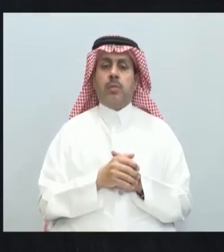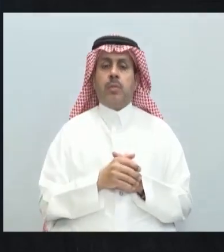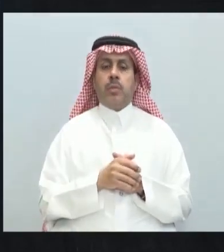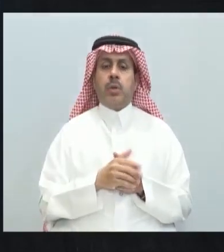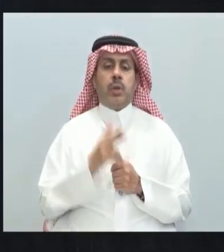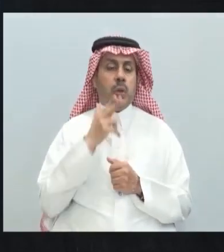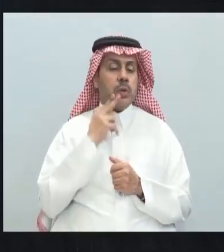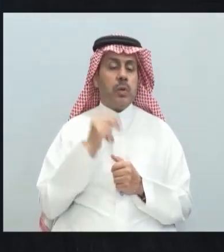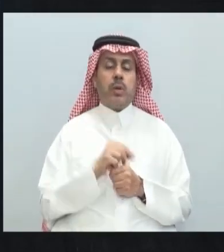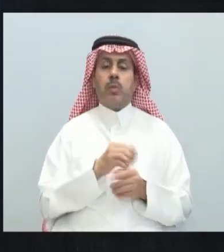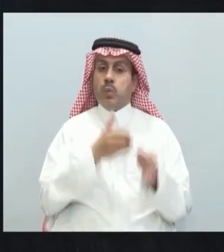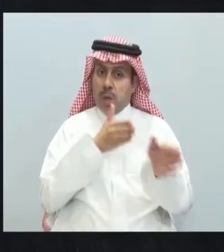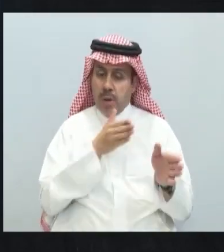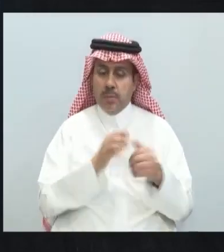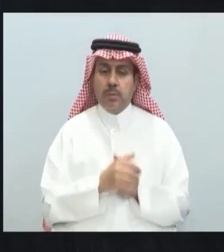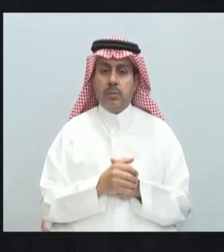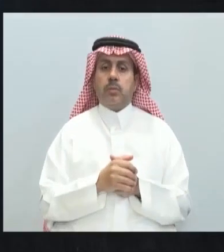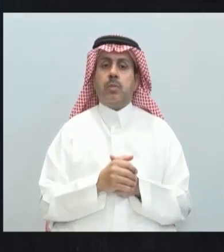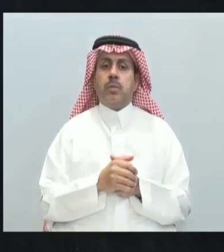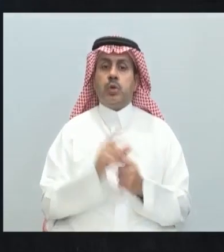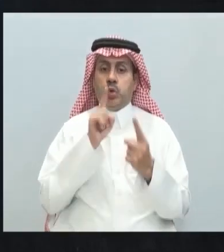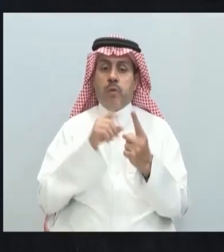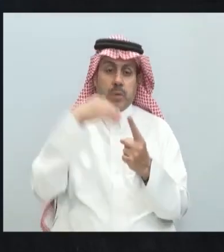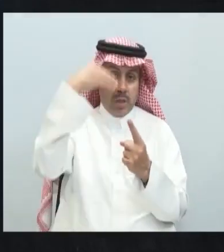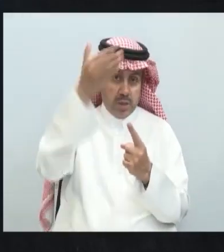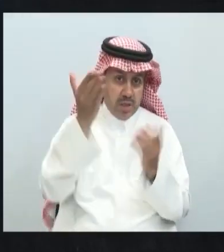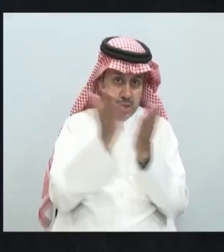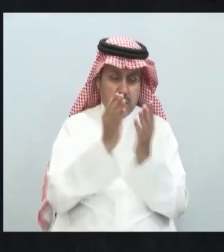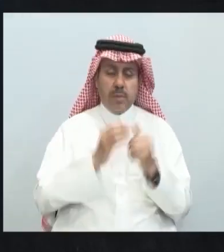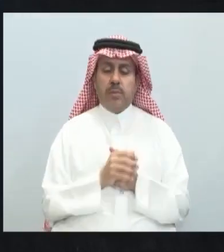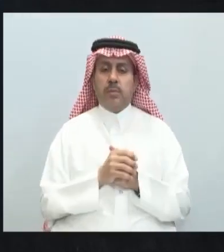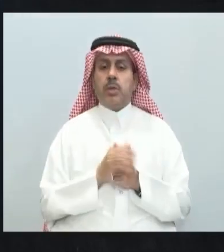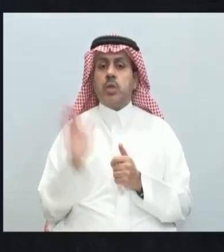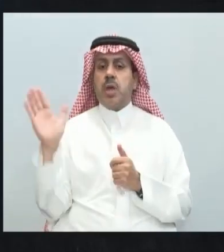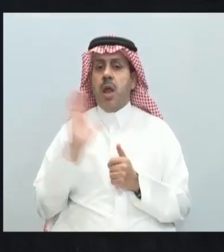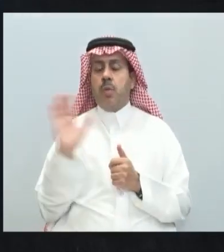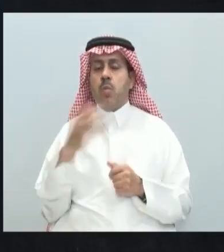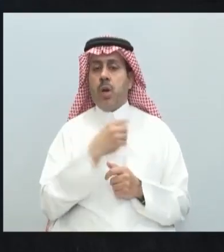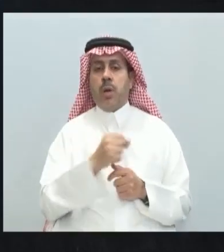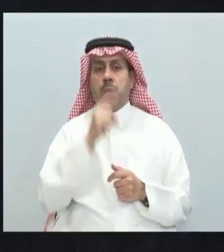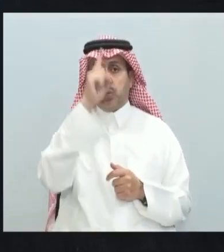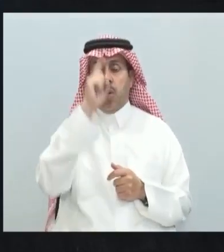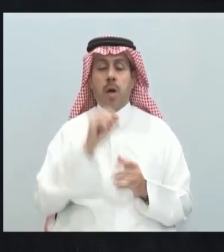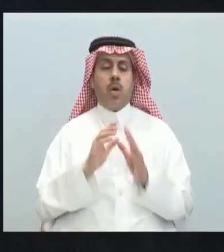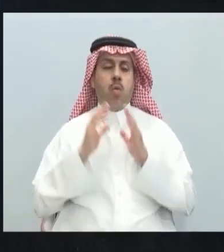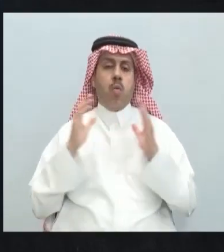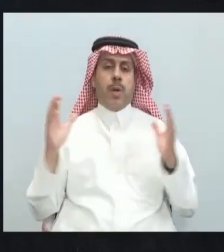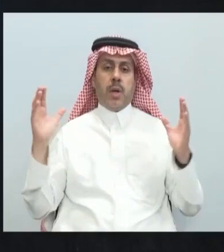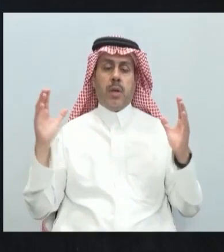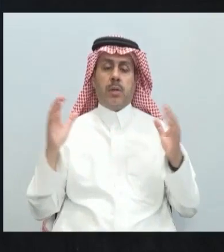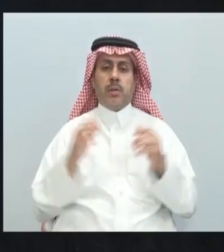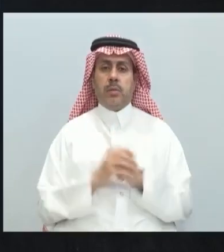طيب المشاهده وحسن المتابعه القاكم على خير باذن الله تعالى والسلام عليكم ورحمه الله